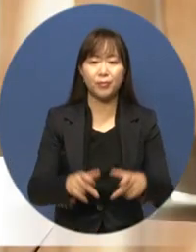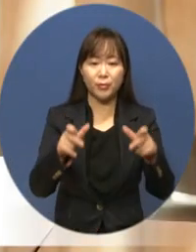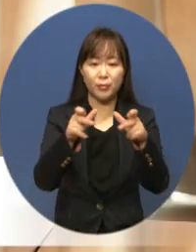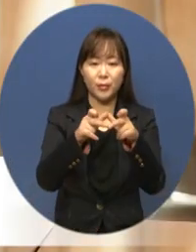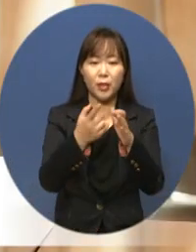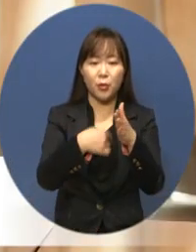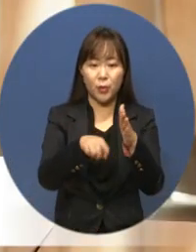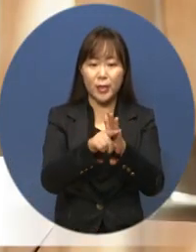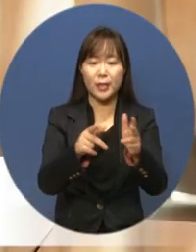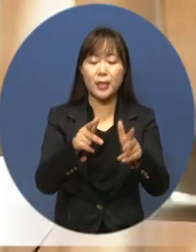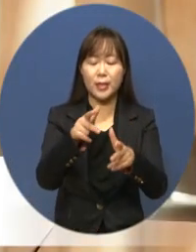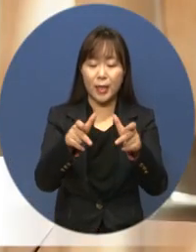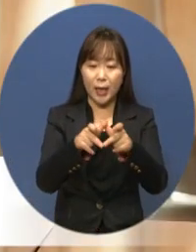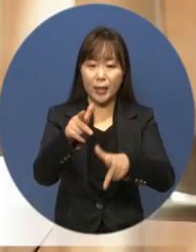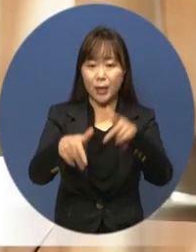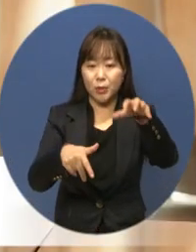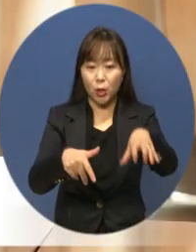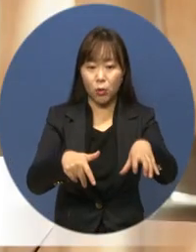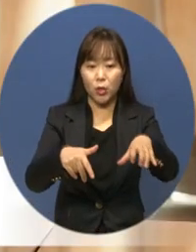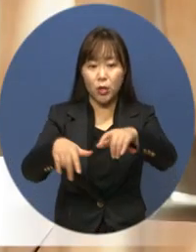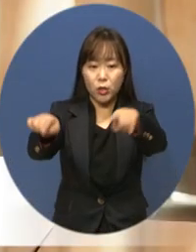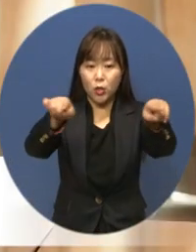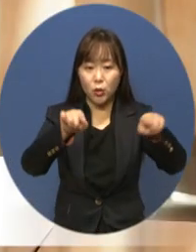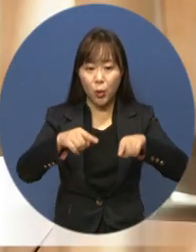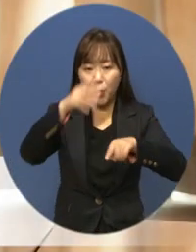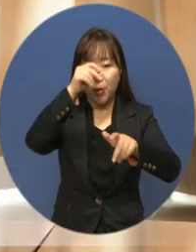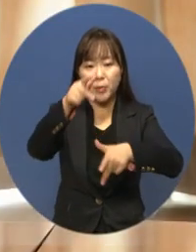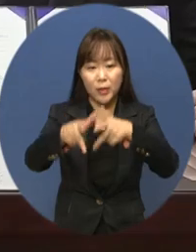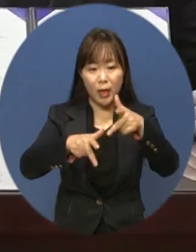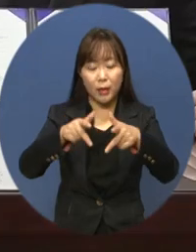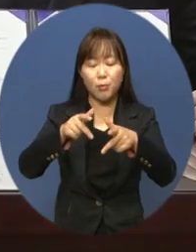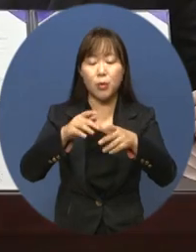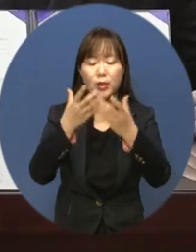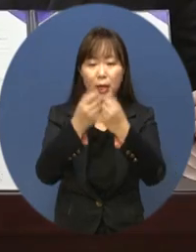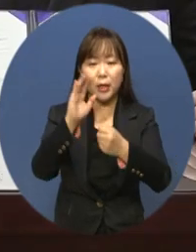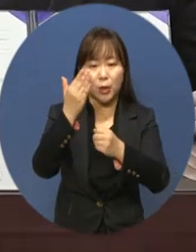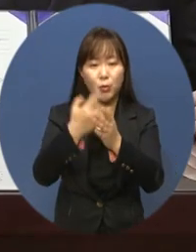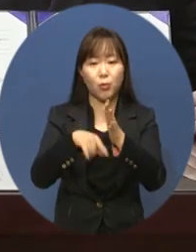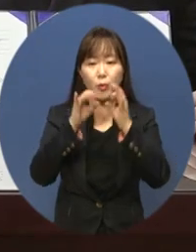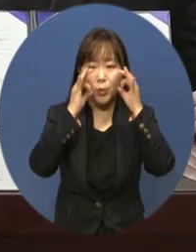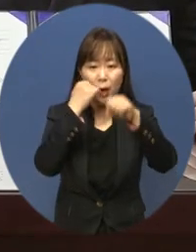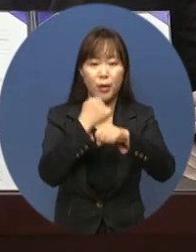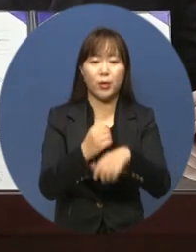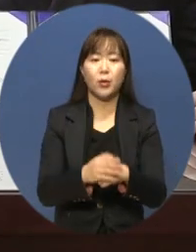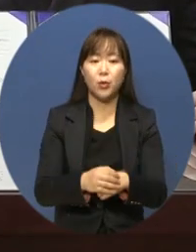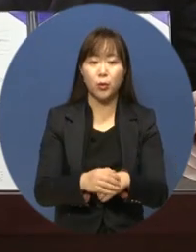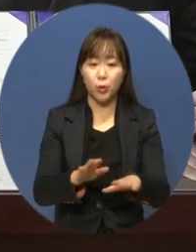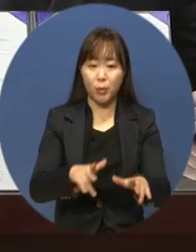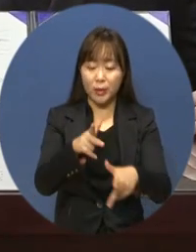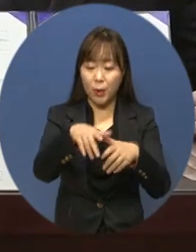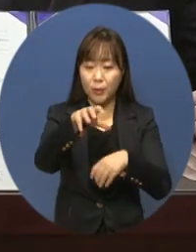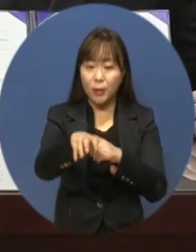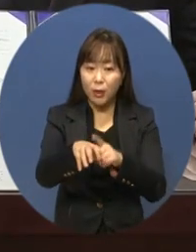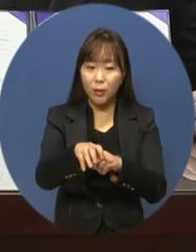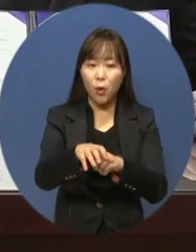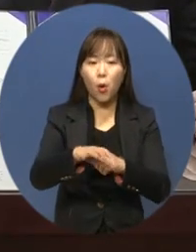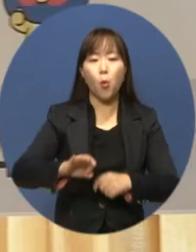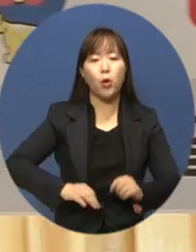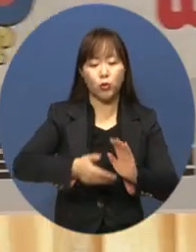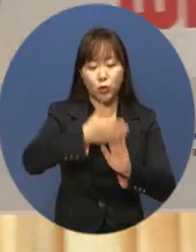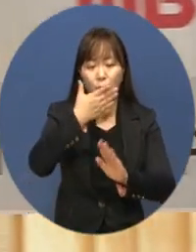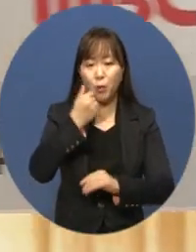위한 장애인 사업장으로 종목적인 모범 사례가 되도록 만들어 보겠습니다. 이번 협약을 통해 설립되는 사업장은